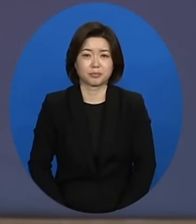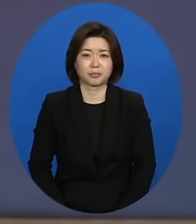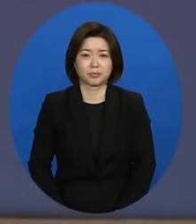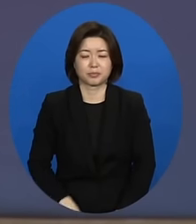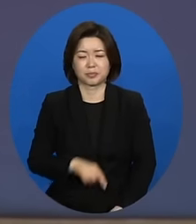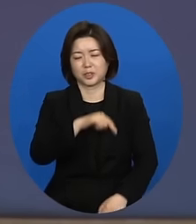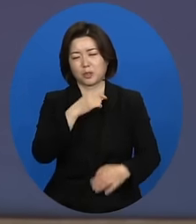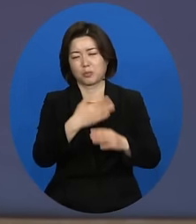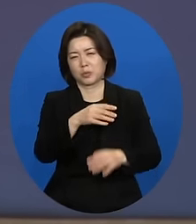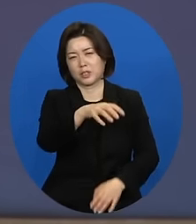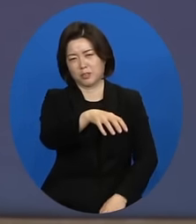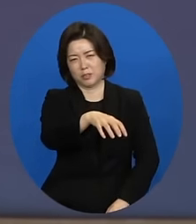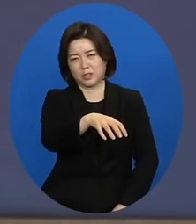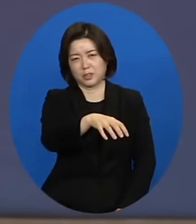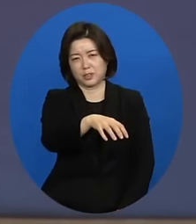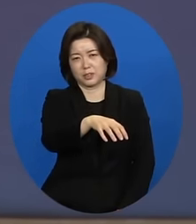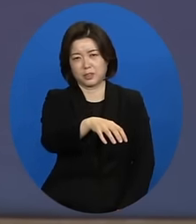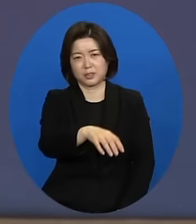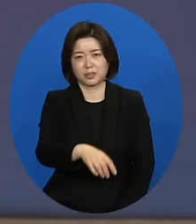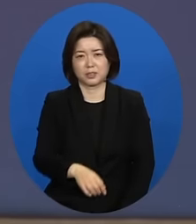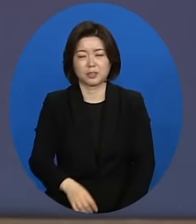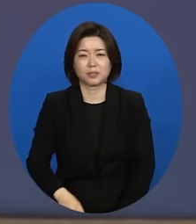거기에